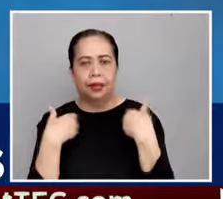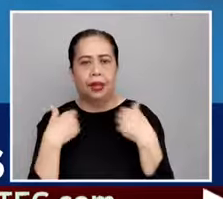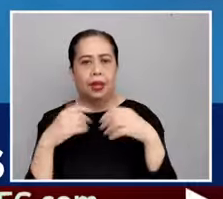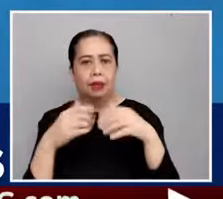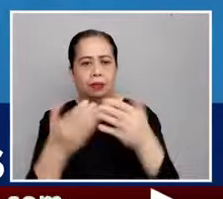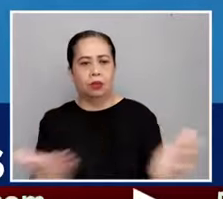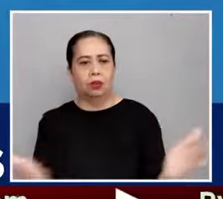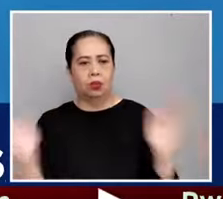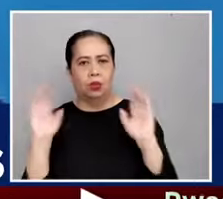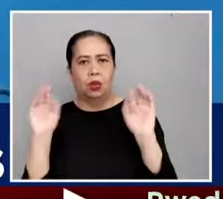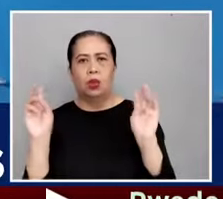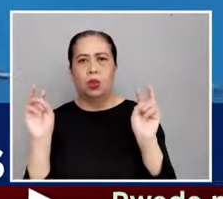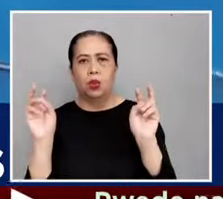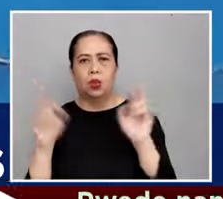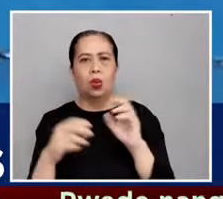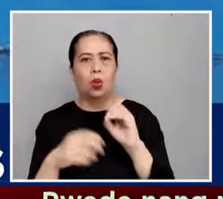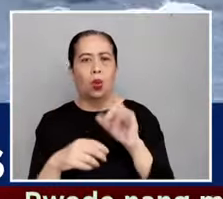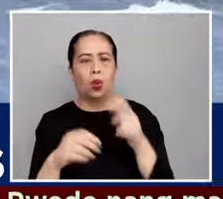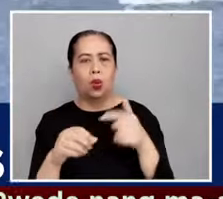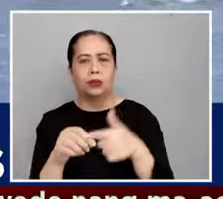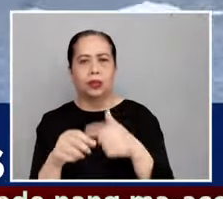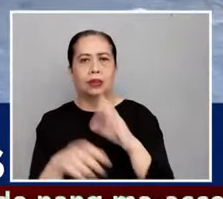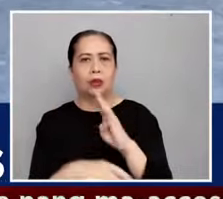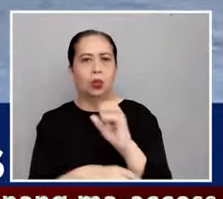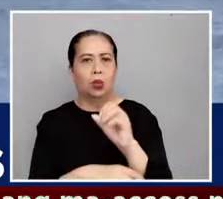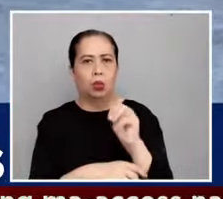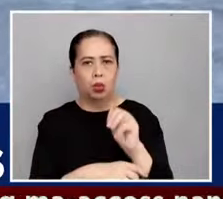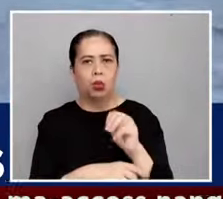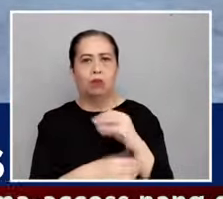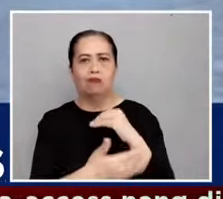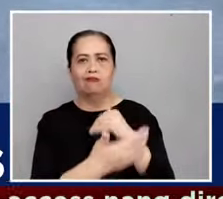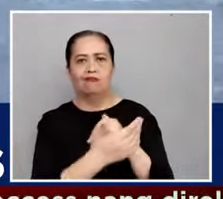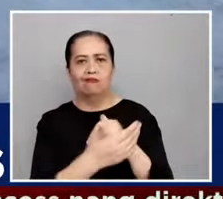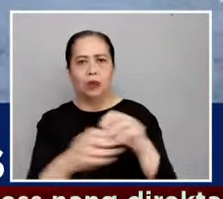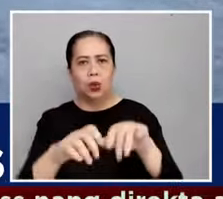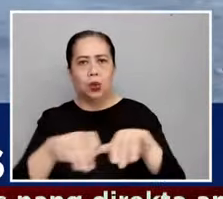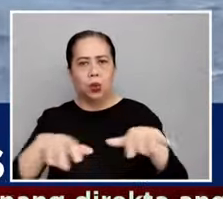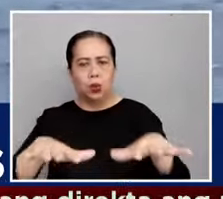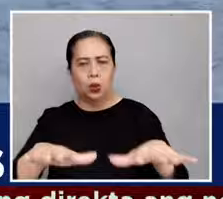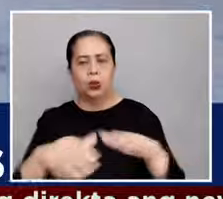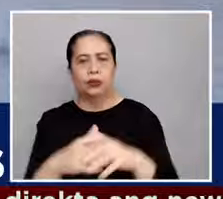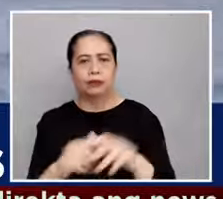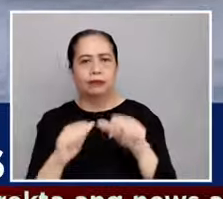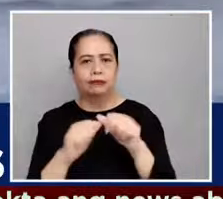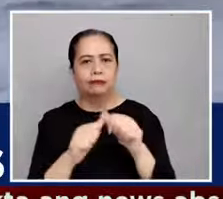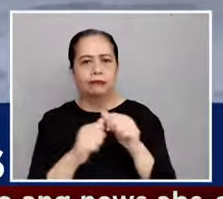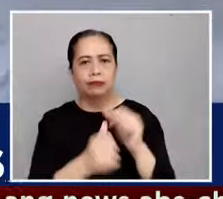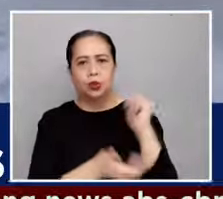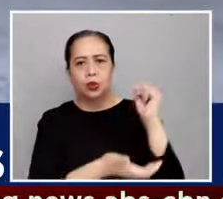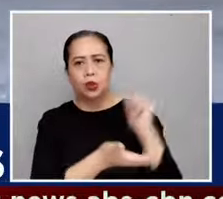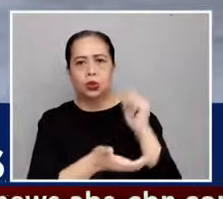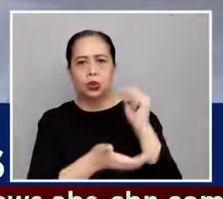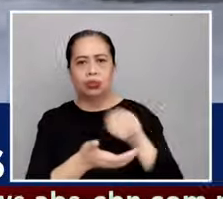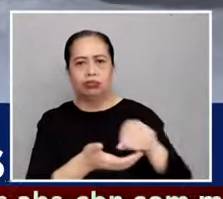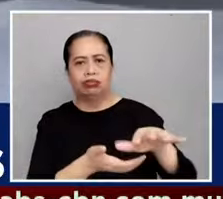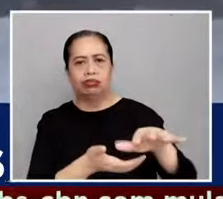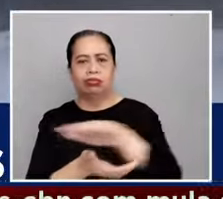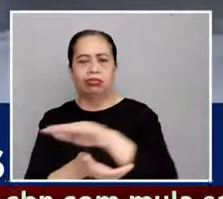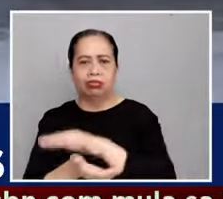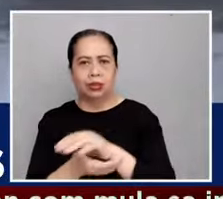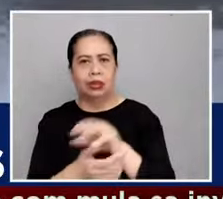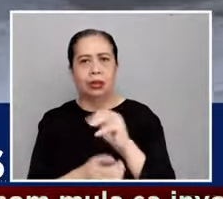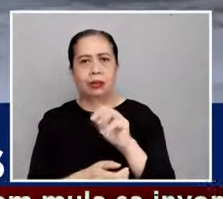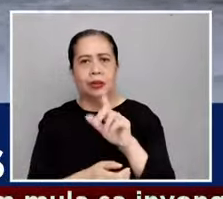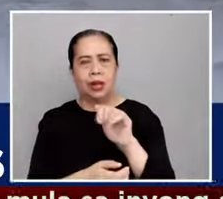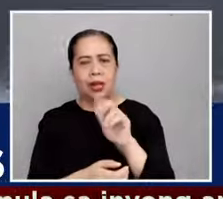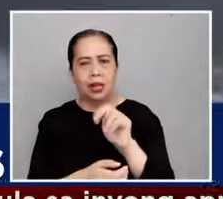kung saan nagbumula ang kumakalat na langis. Tuloy-tuloy din ang pag-i-spray ng dispersant ng mga tauhan ng Malayan Towage and